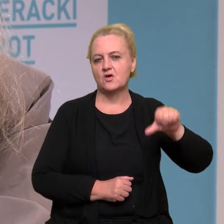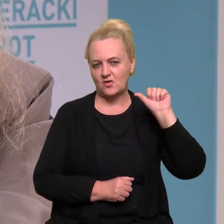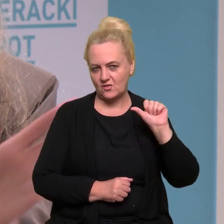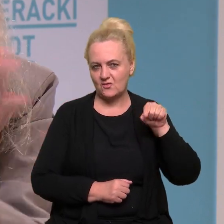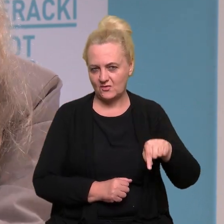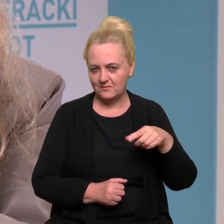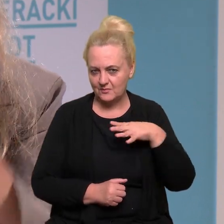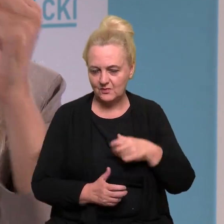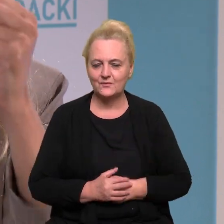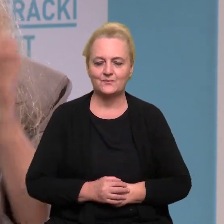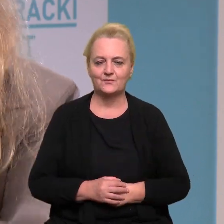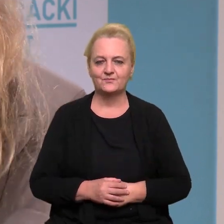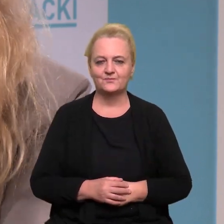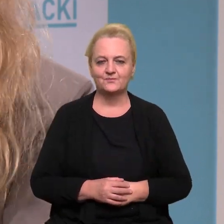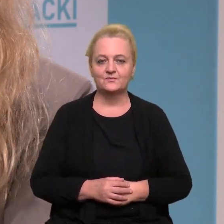i o